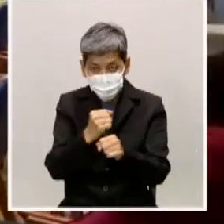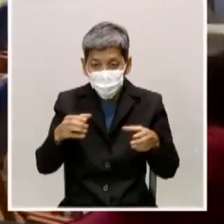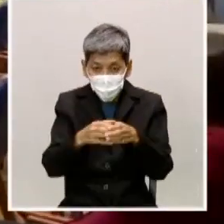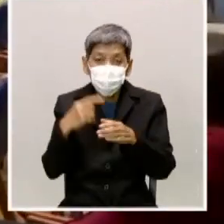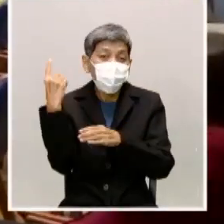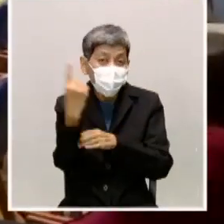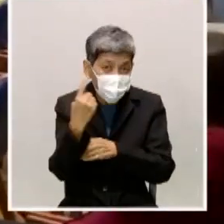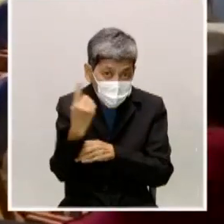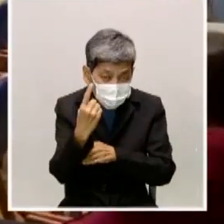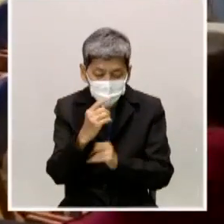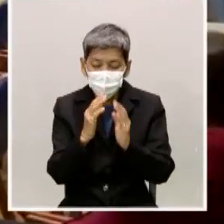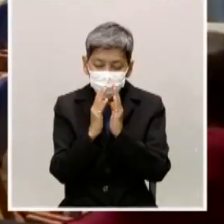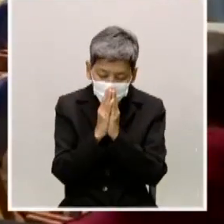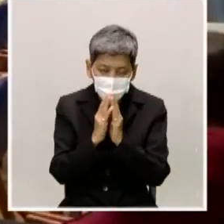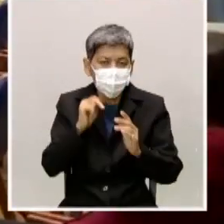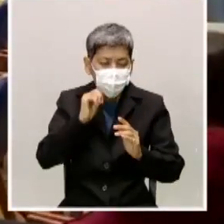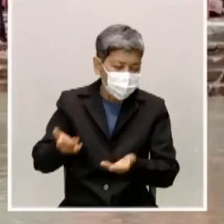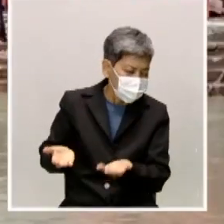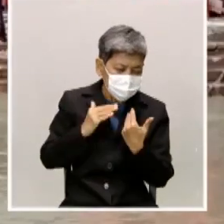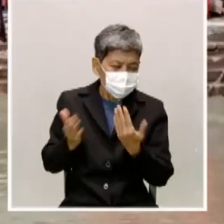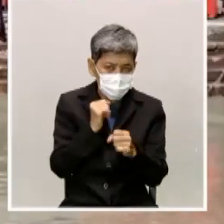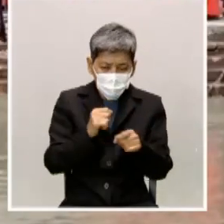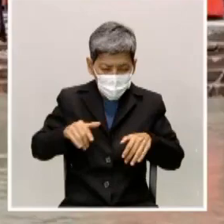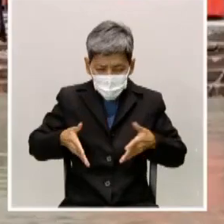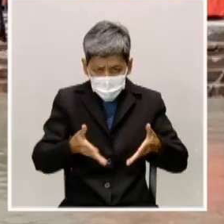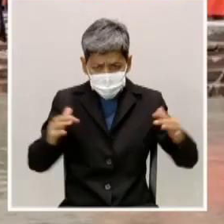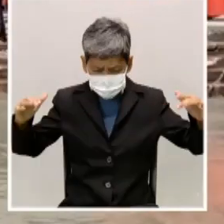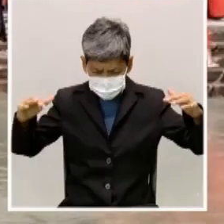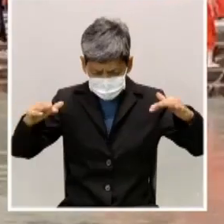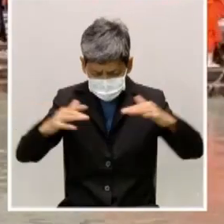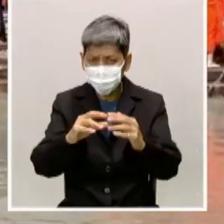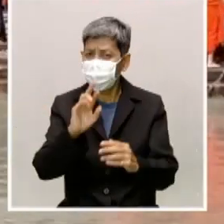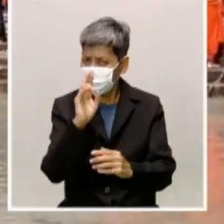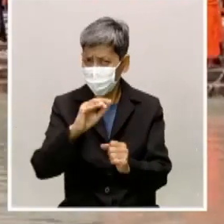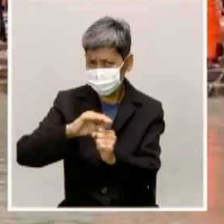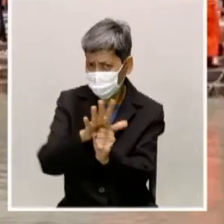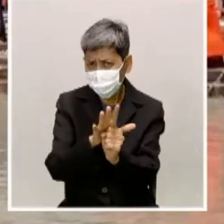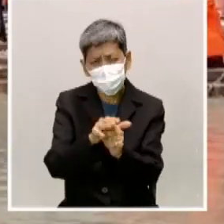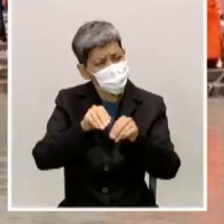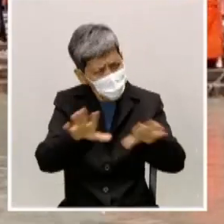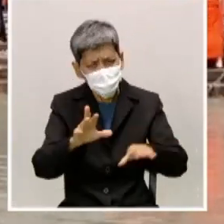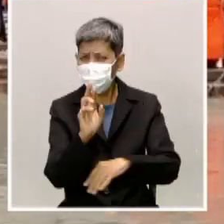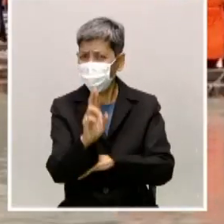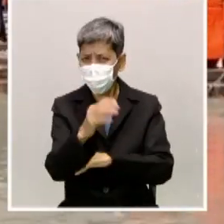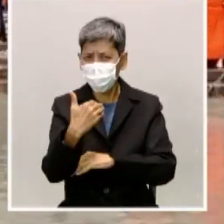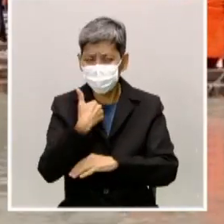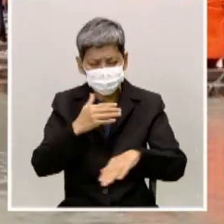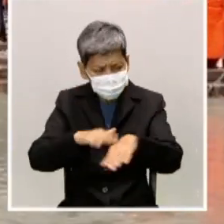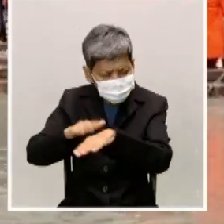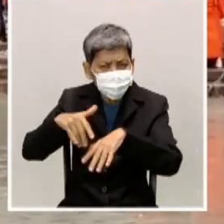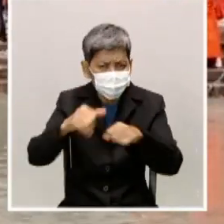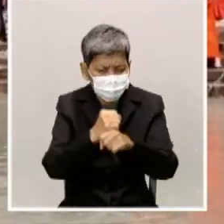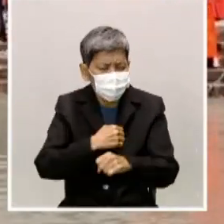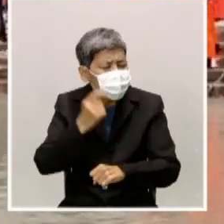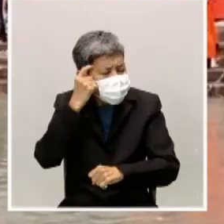ของนักท่องเที่ยวและผู้แสวงบุญเนี่ยอาจจะกลายเป็นคลัสเตอร์ที่จุดชนวนให้เกิดการแพร่ระบาดโควิดรอก3เร็วขึ้นและเตือนประชาชนว่า